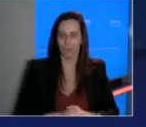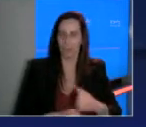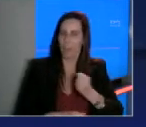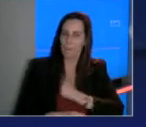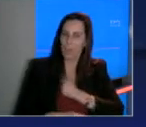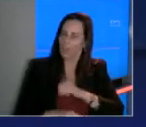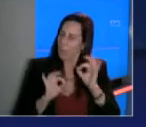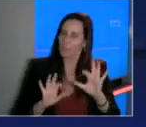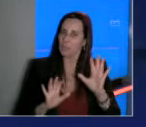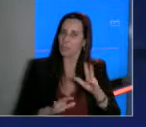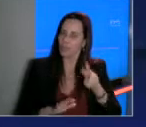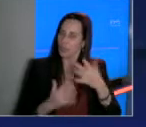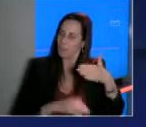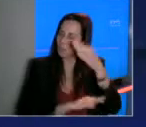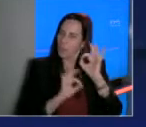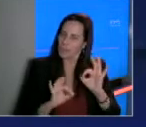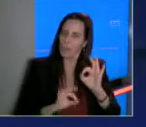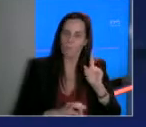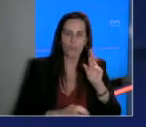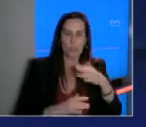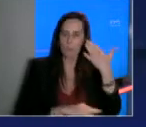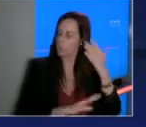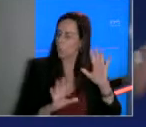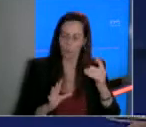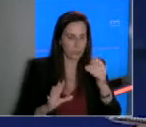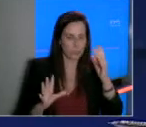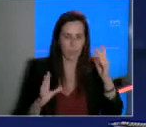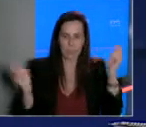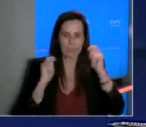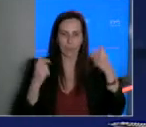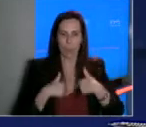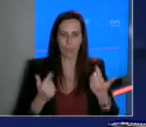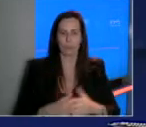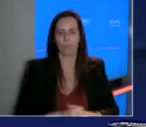בקנדה דווקא בסדר, יש כמה מדינות שהיה בסדר, אבל יש כמה שכאילו קצת הדהימו אותי.